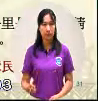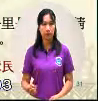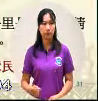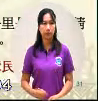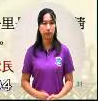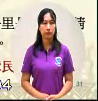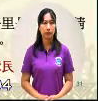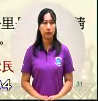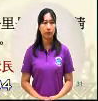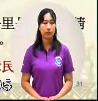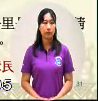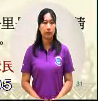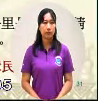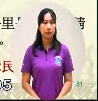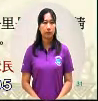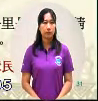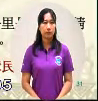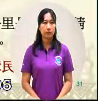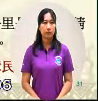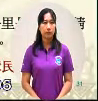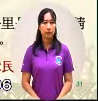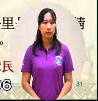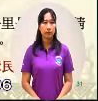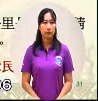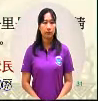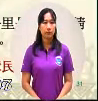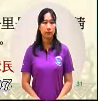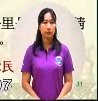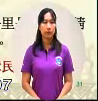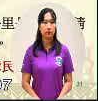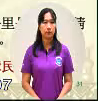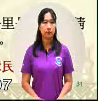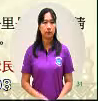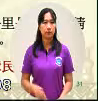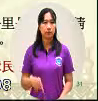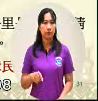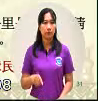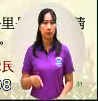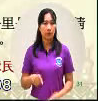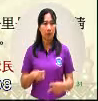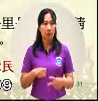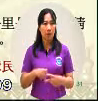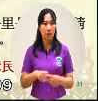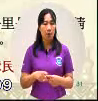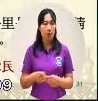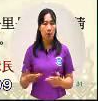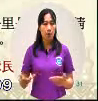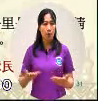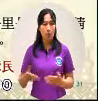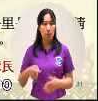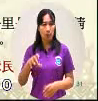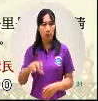刚刚已经讲过了。好，这个公路单位，这个二十一线道有一个